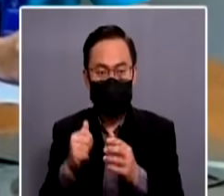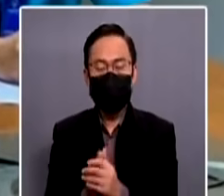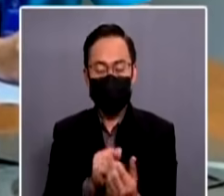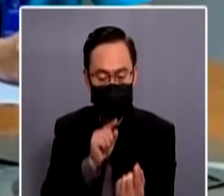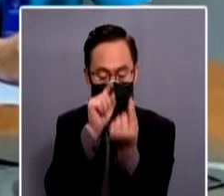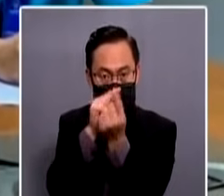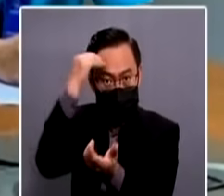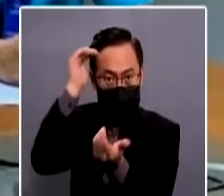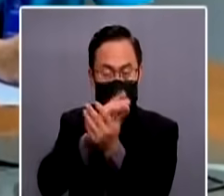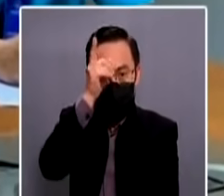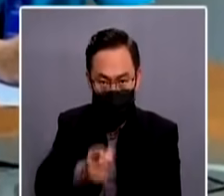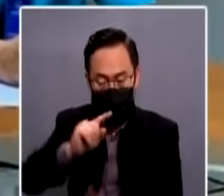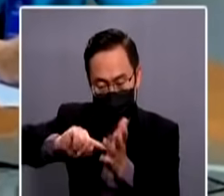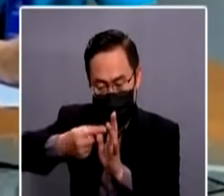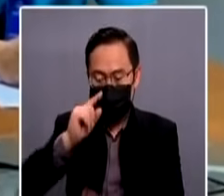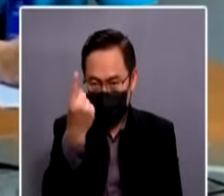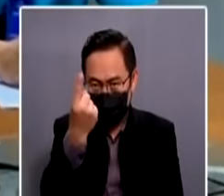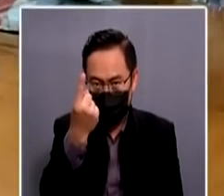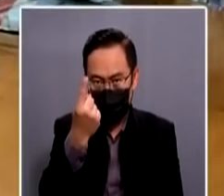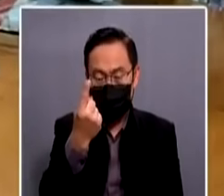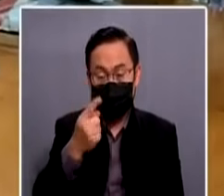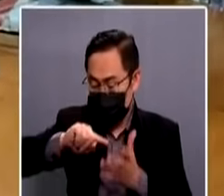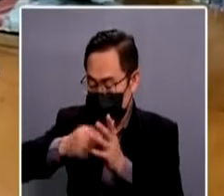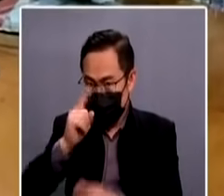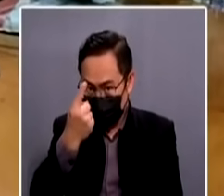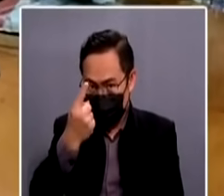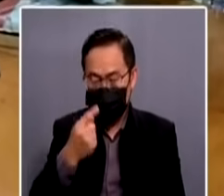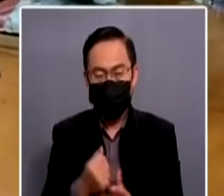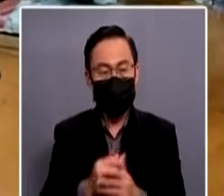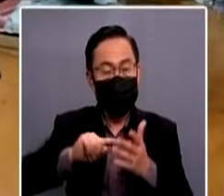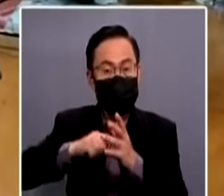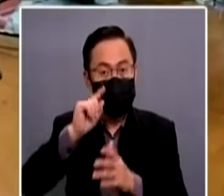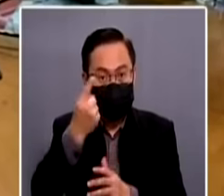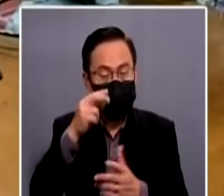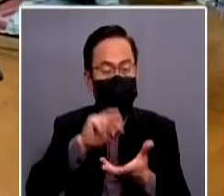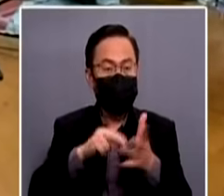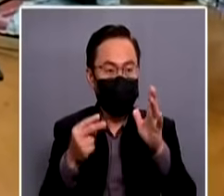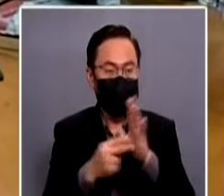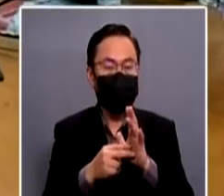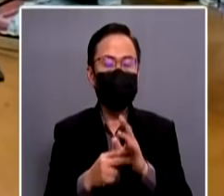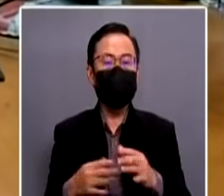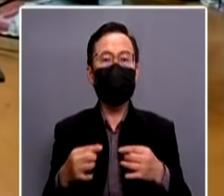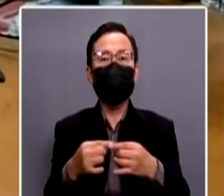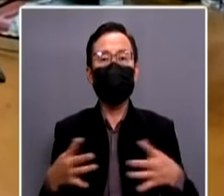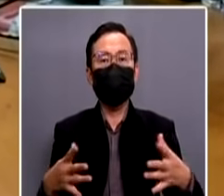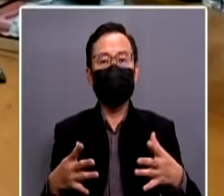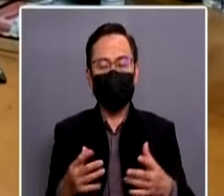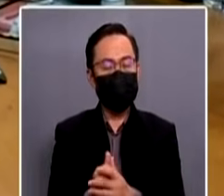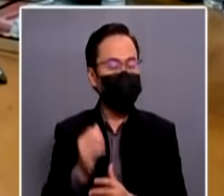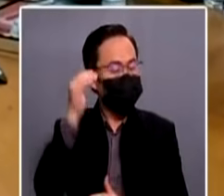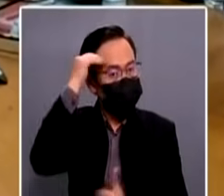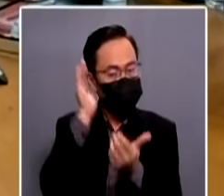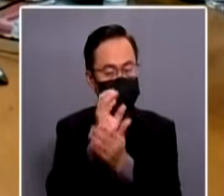ว่าการปฏิเสธข้อกล่าวหาในคดีนี้ตั้งแต่วันแรกที่มาพบเนี่ยคนก็เลยตั้งข้อสังเกตกันว่าเฮ้ยมันจะมีช่องโหว่อะไรยังไงหรือเปล่านะคะ